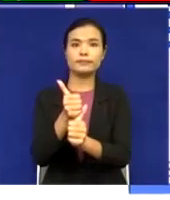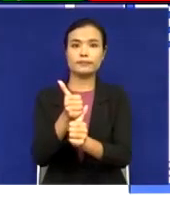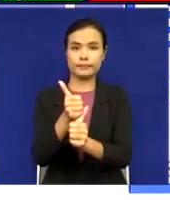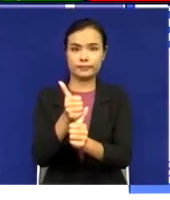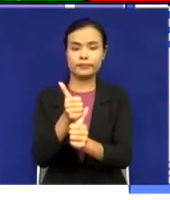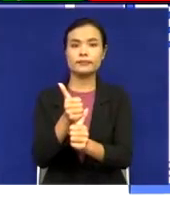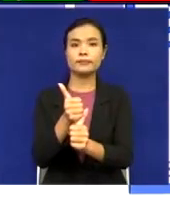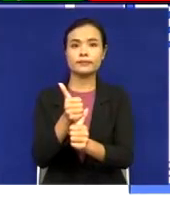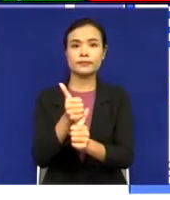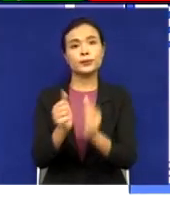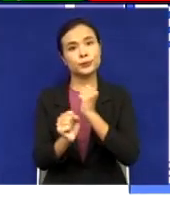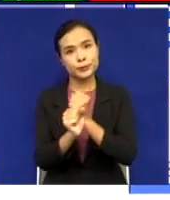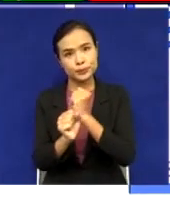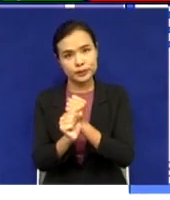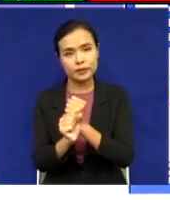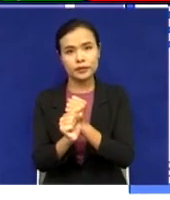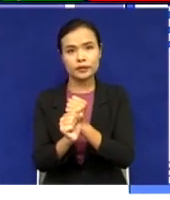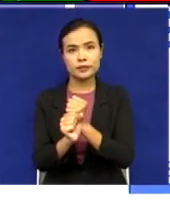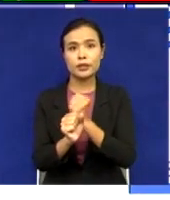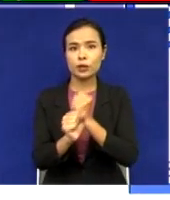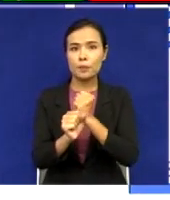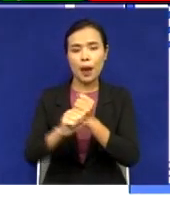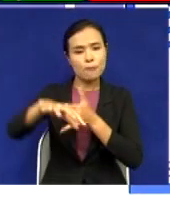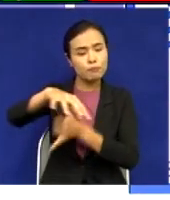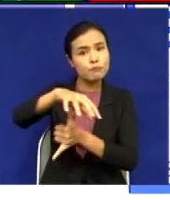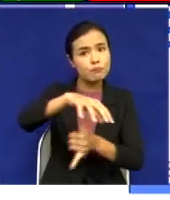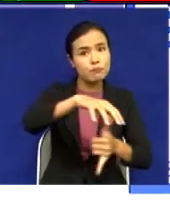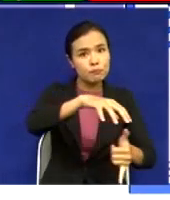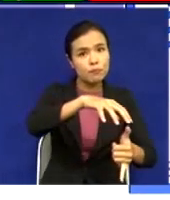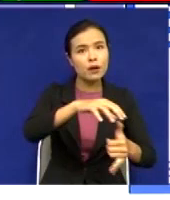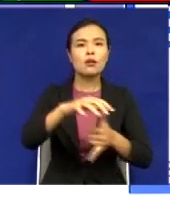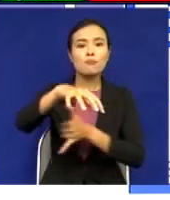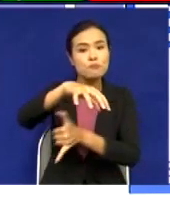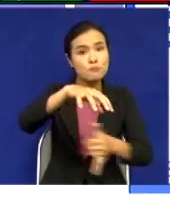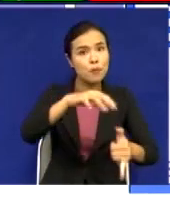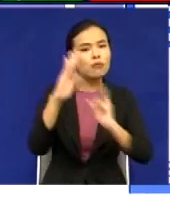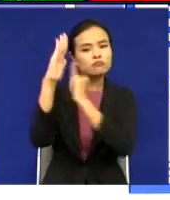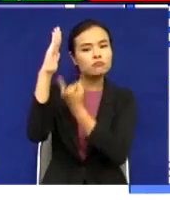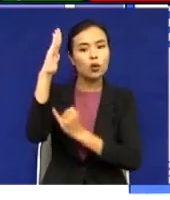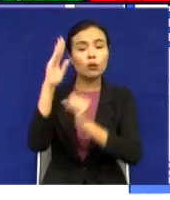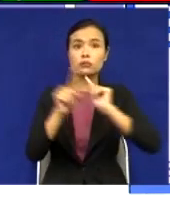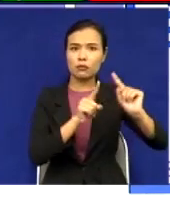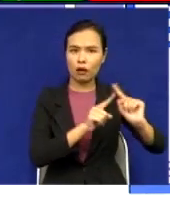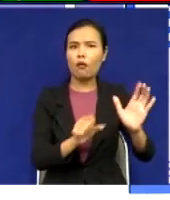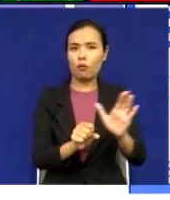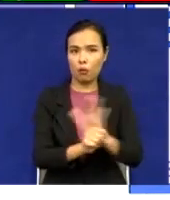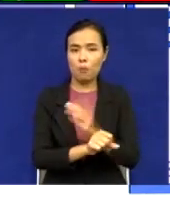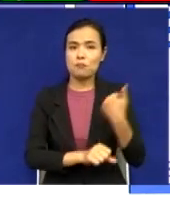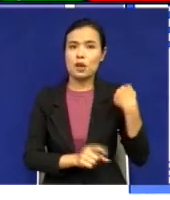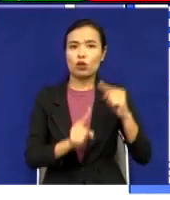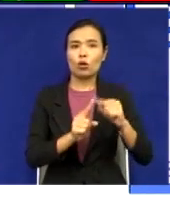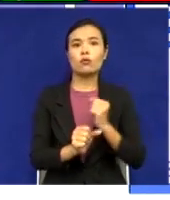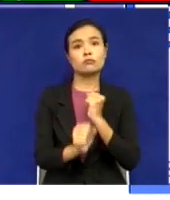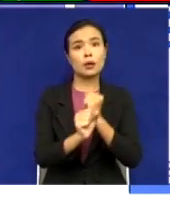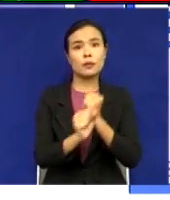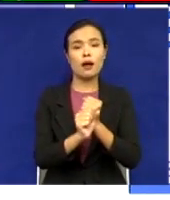การทำงานในหน้างานทุกพื้นที่ทุกจังหวัดนะครับซึ่งปฏิบัติตามคณะกรรม